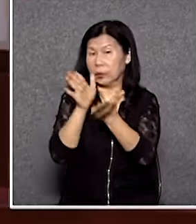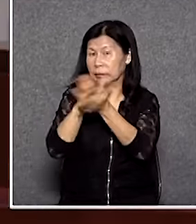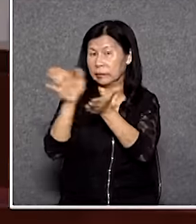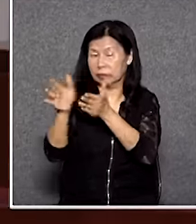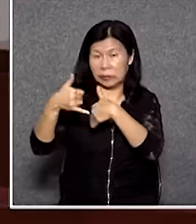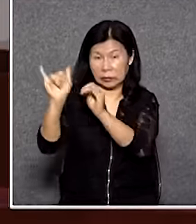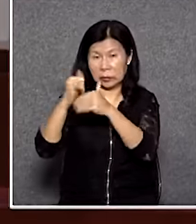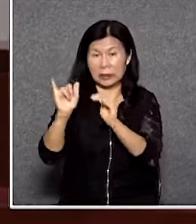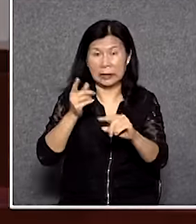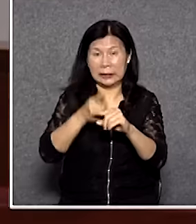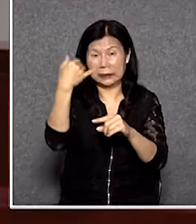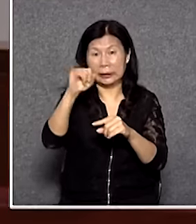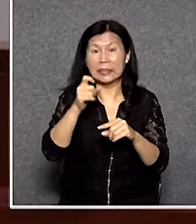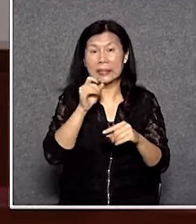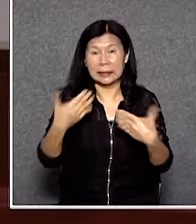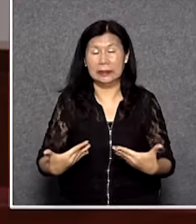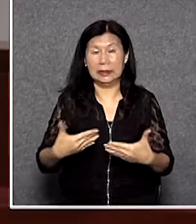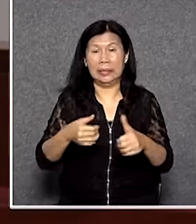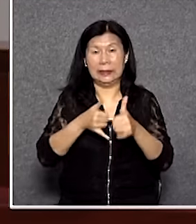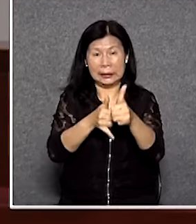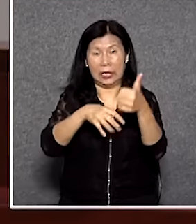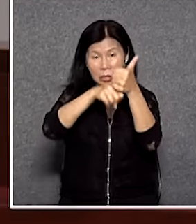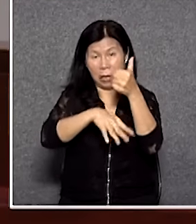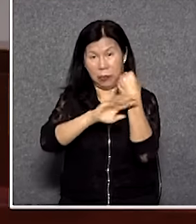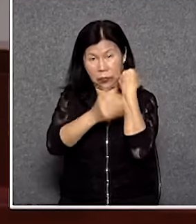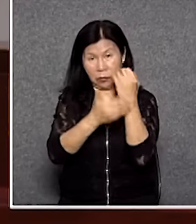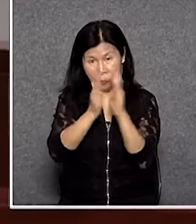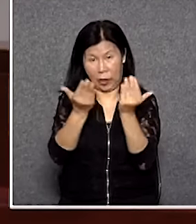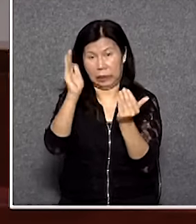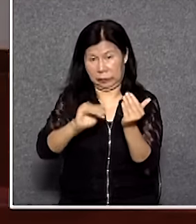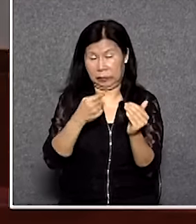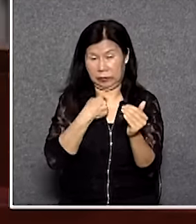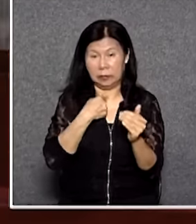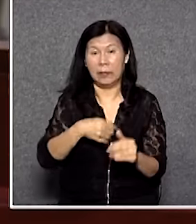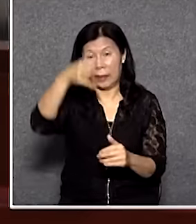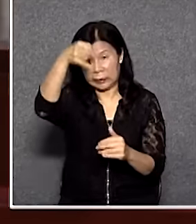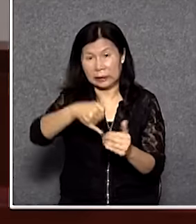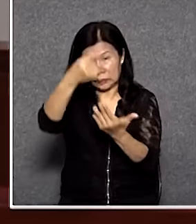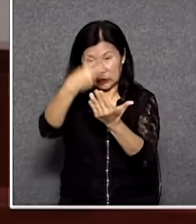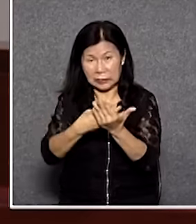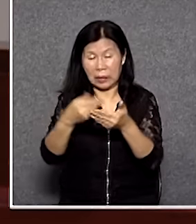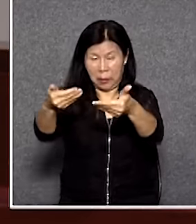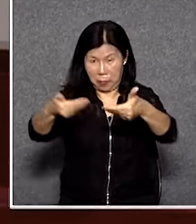而家啲人就話唔得，因為佢哋要守基本法啊嘛，係咪？所以希望以後呢啲修訂咧，最好唔好拎